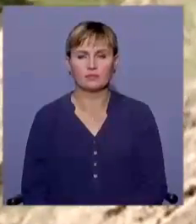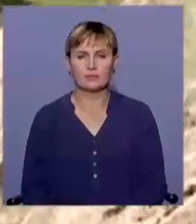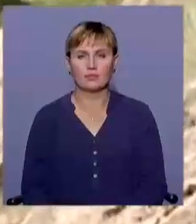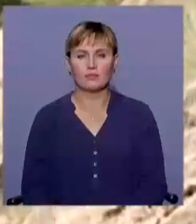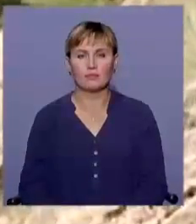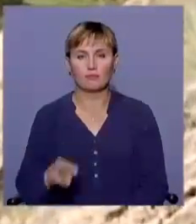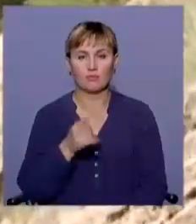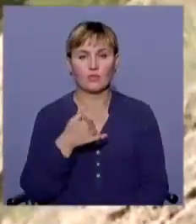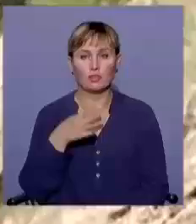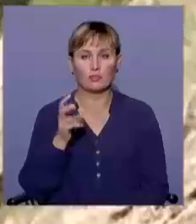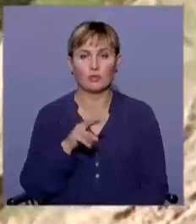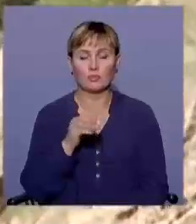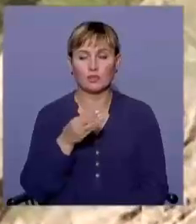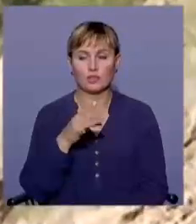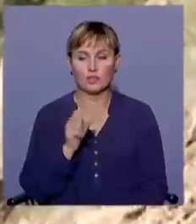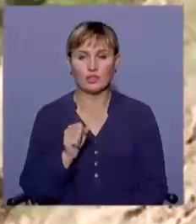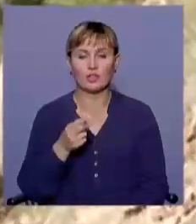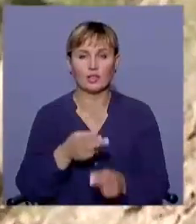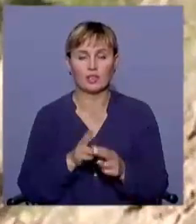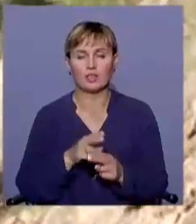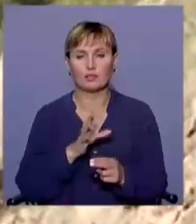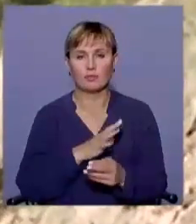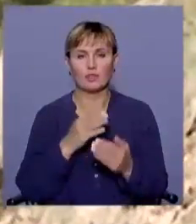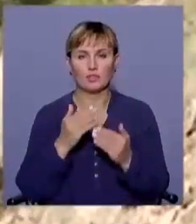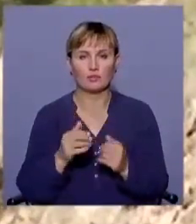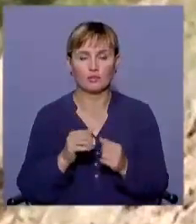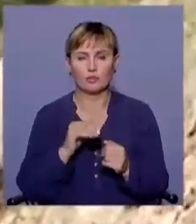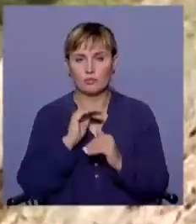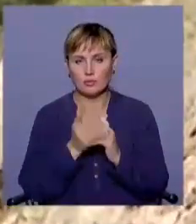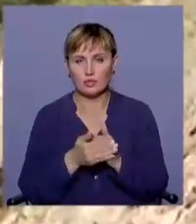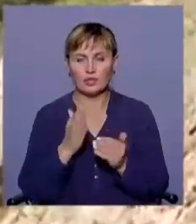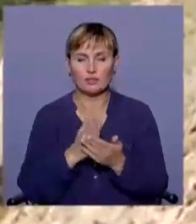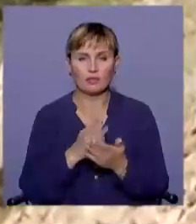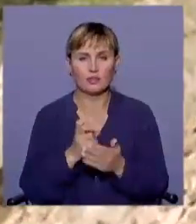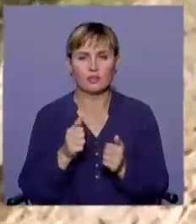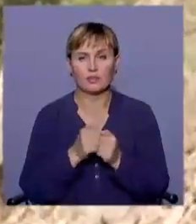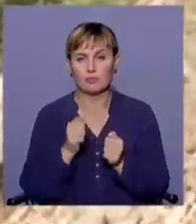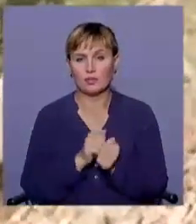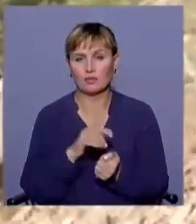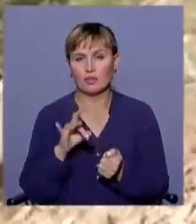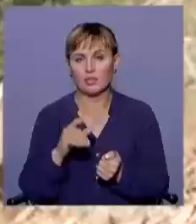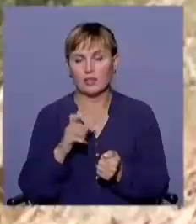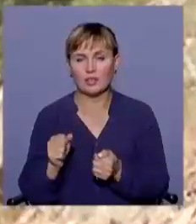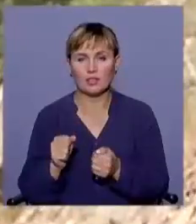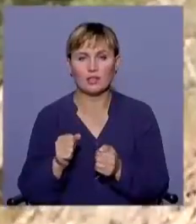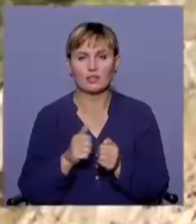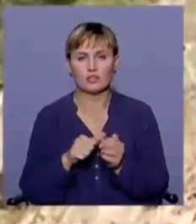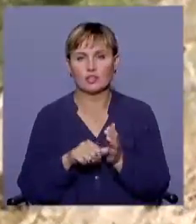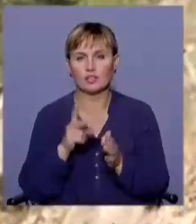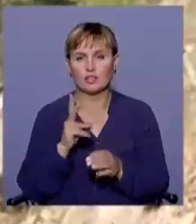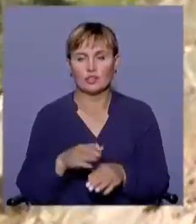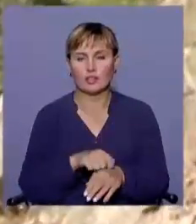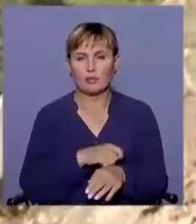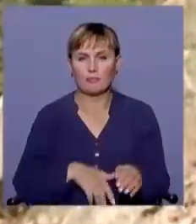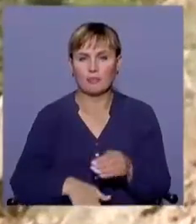Вот мы подошли к пещере Кейкебатыра. Это было его убежище. Оно находится на берегу реки Караторгай в 6 километрах от поселка